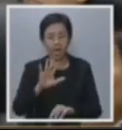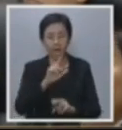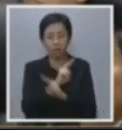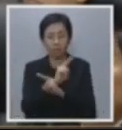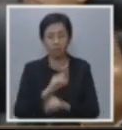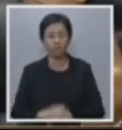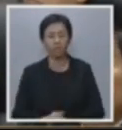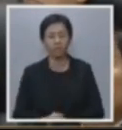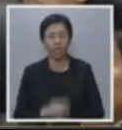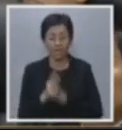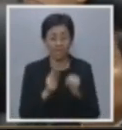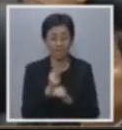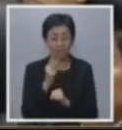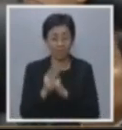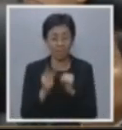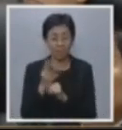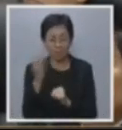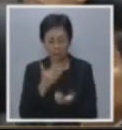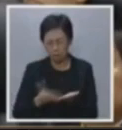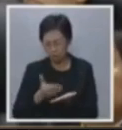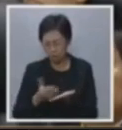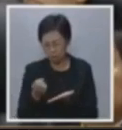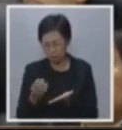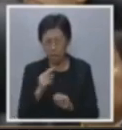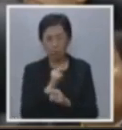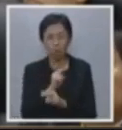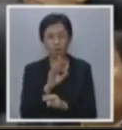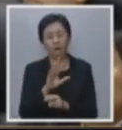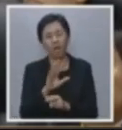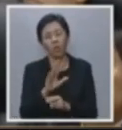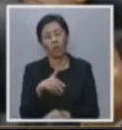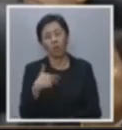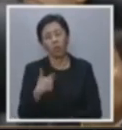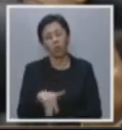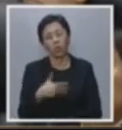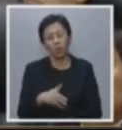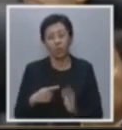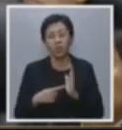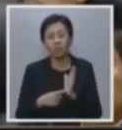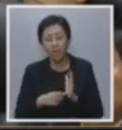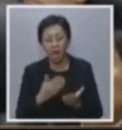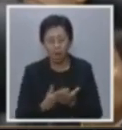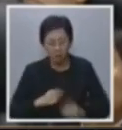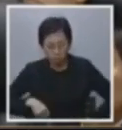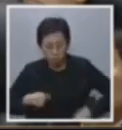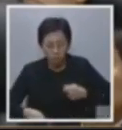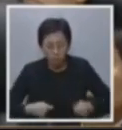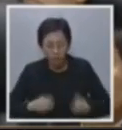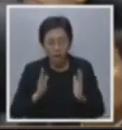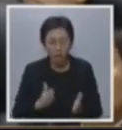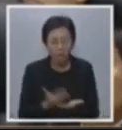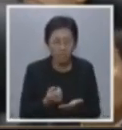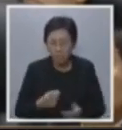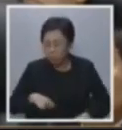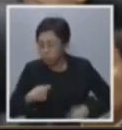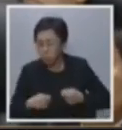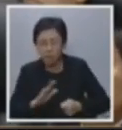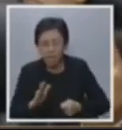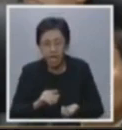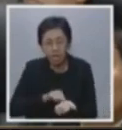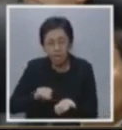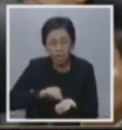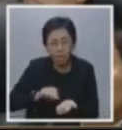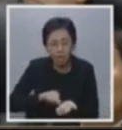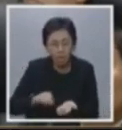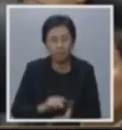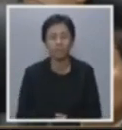ในช่วง 3-4 ปีที่ผ่านมาซึ่งทั้งหมดนี้เนี่ยจึงสะท้อนถึงโครงสร้างการจับจ่ายใช้สอยที่เปลี่ยนและการนำมาซึ่งความกระจุก